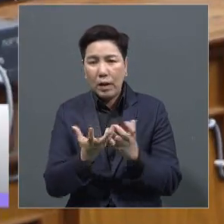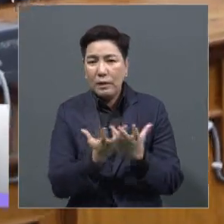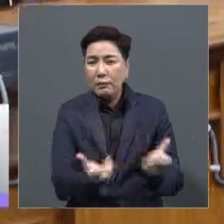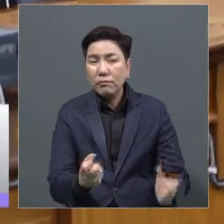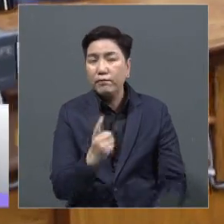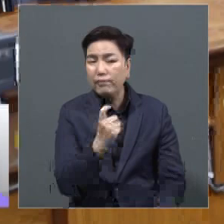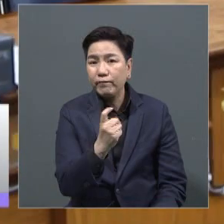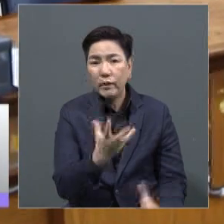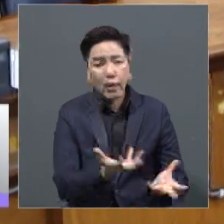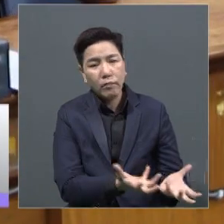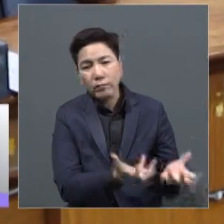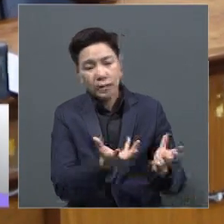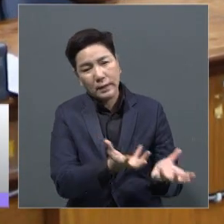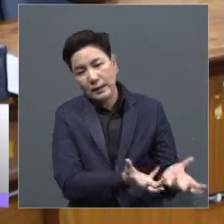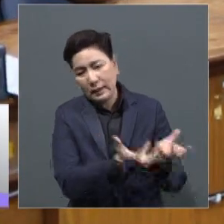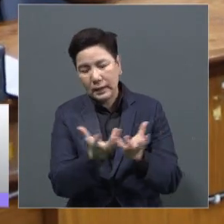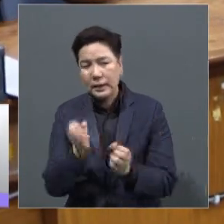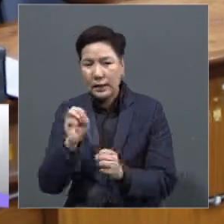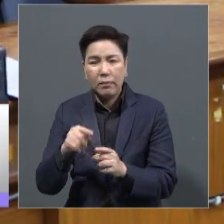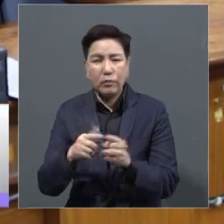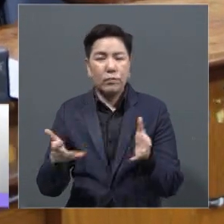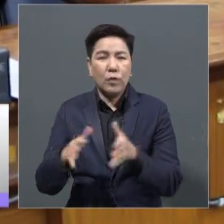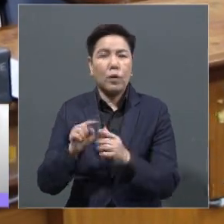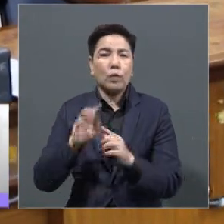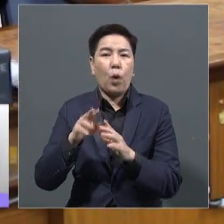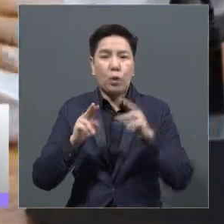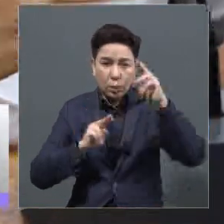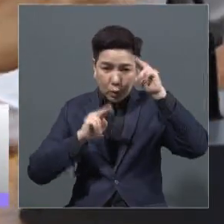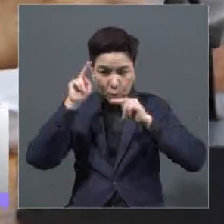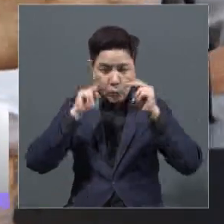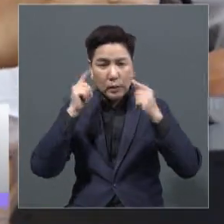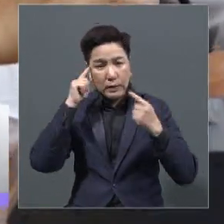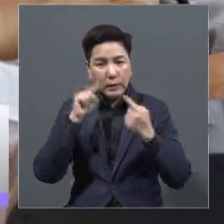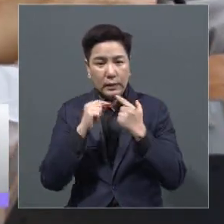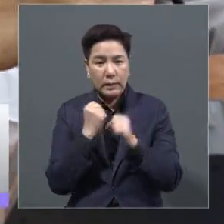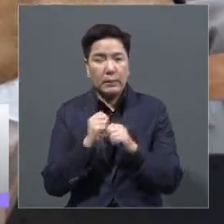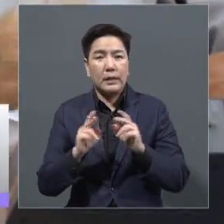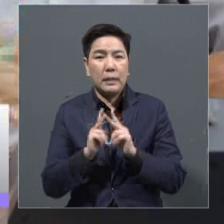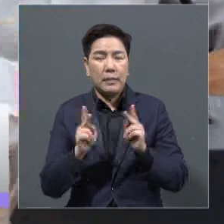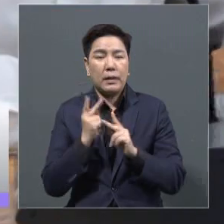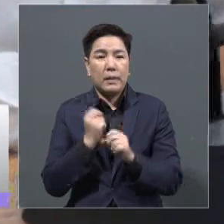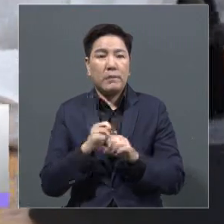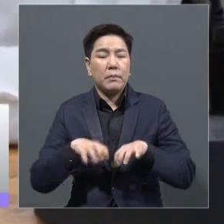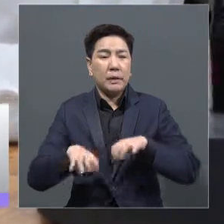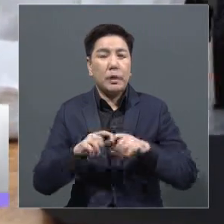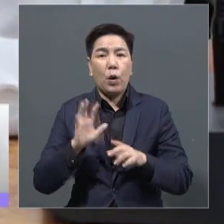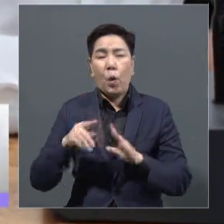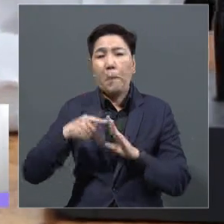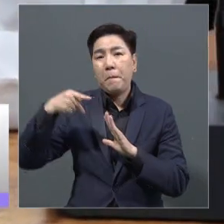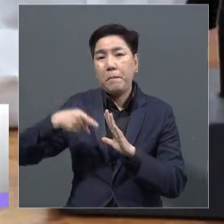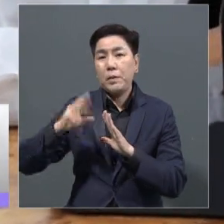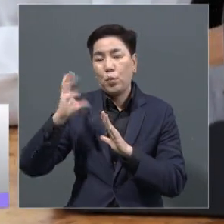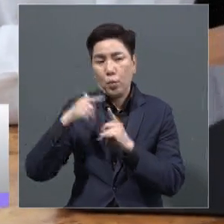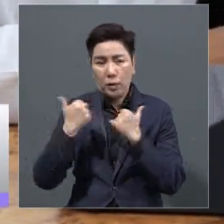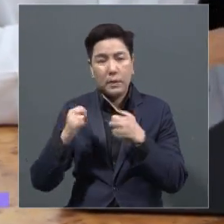ขยะขนขยะข้ามเขตไปกำจัดที่จังหวัดนครสวรรค์โดยให้คณะกรรมการจัดการสิ่งปฏิกูลจังหวัดพิษณุโลกที่เป็นต้น